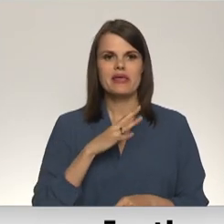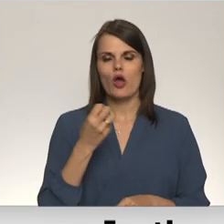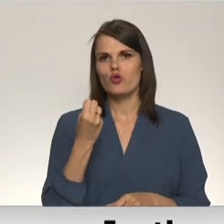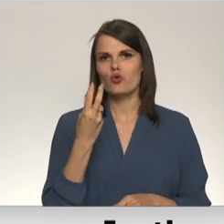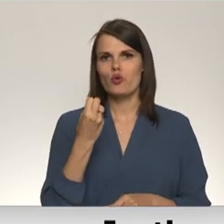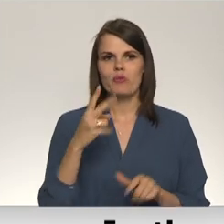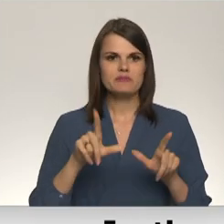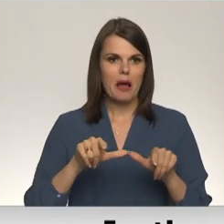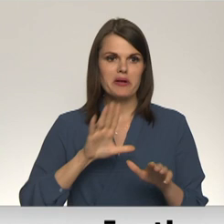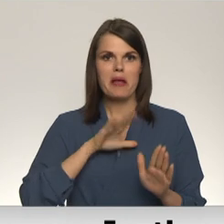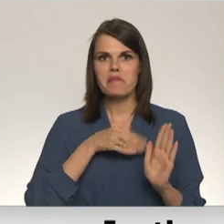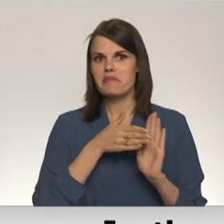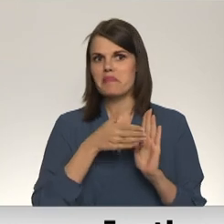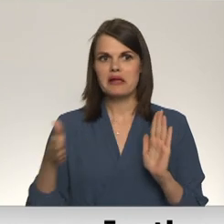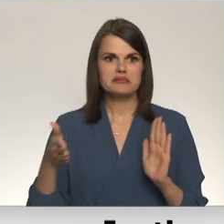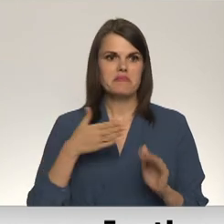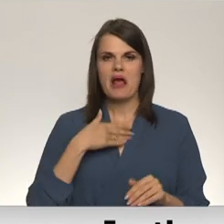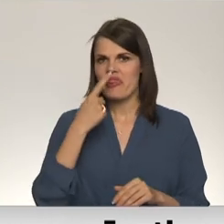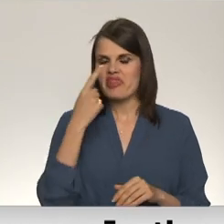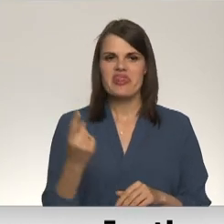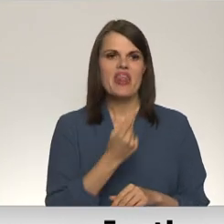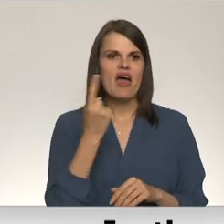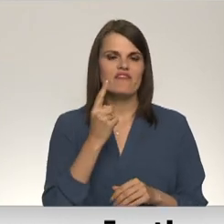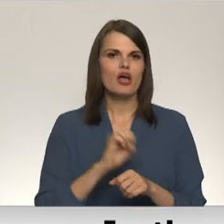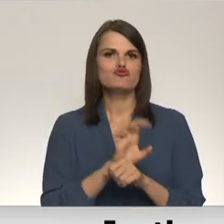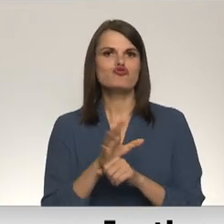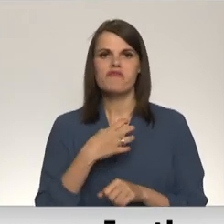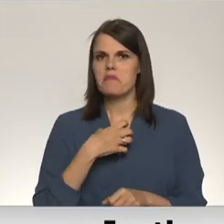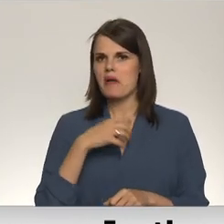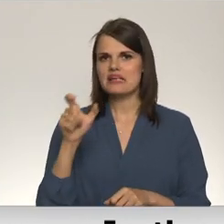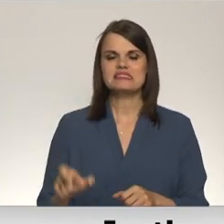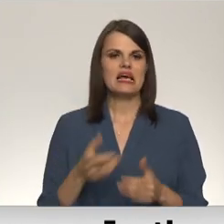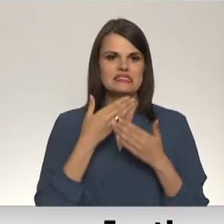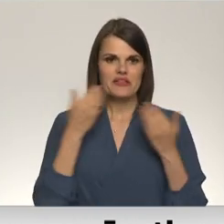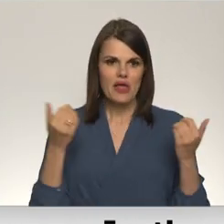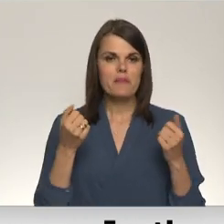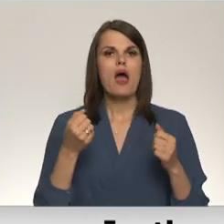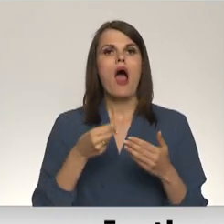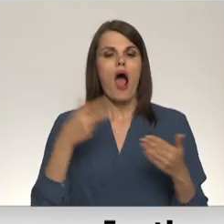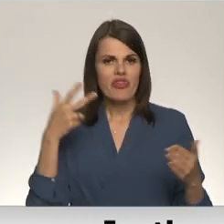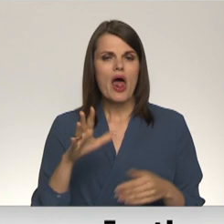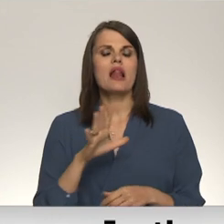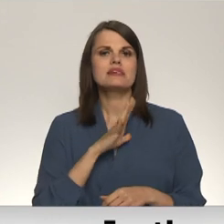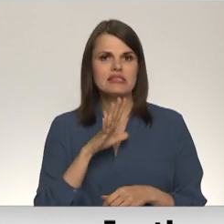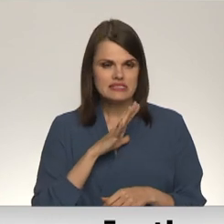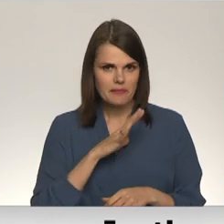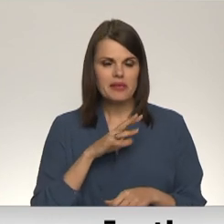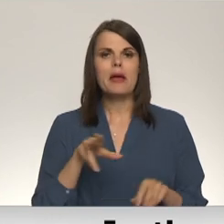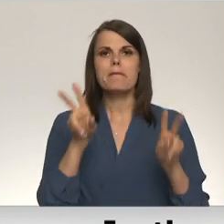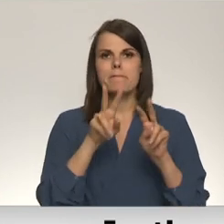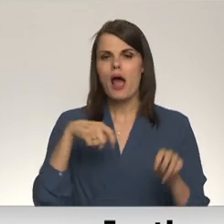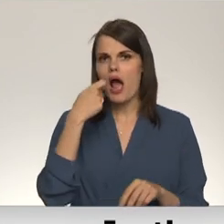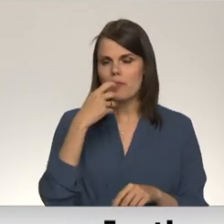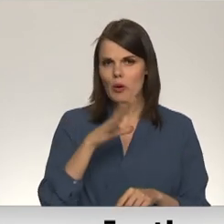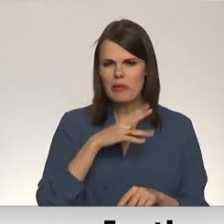aprīlī. Un pēc tam manā praksē nebija neviena COVID pacienta. Kaut analīzes ir taisītas, varbūt pat